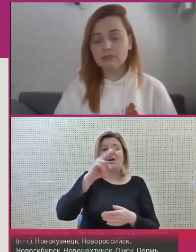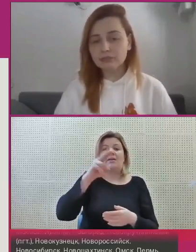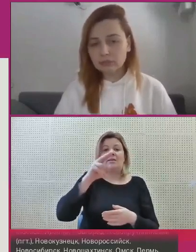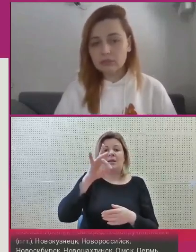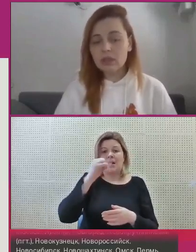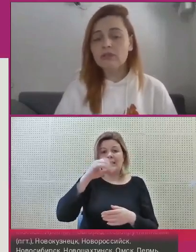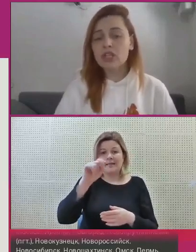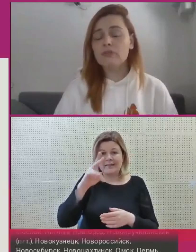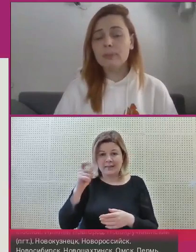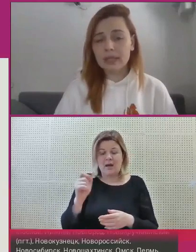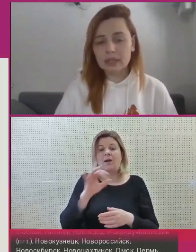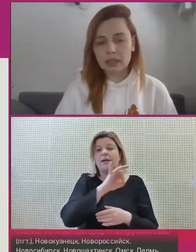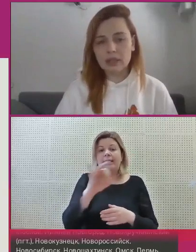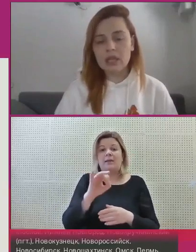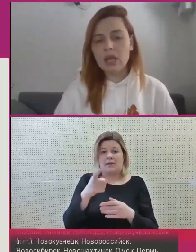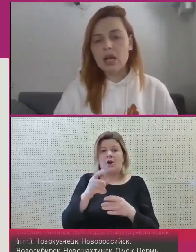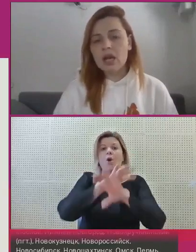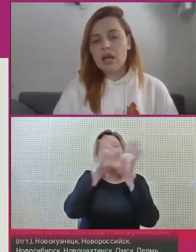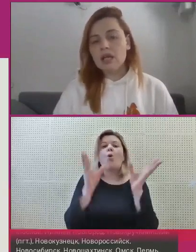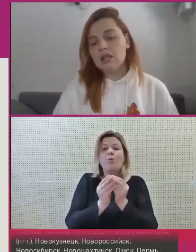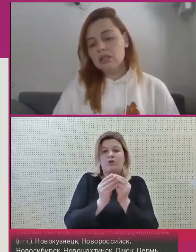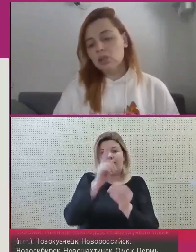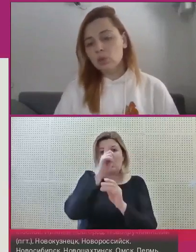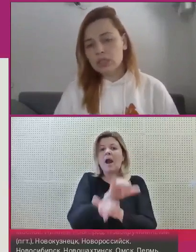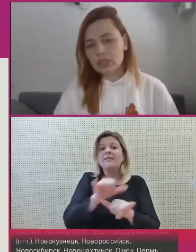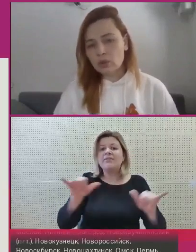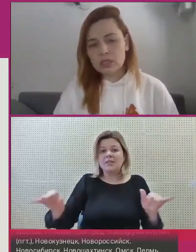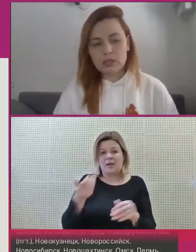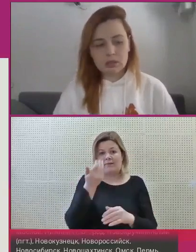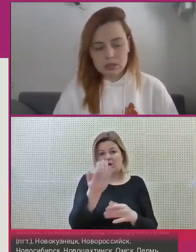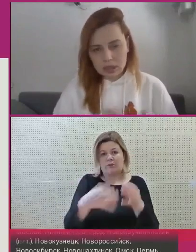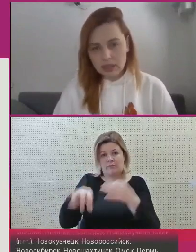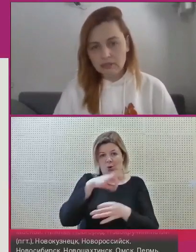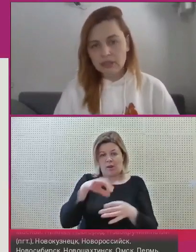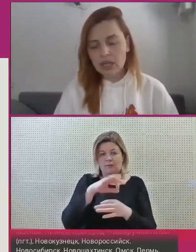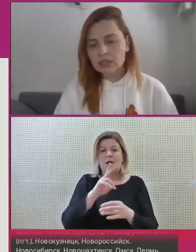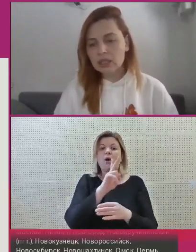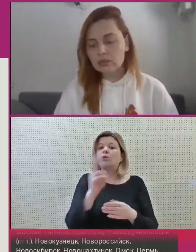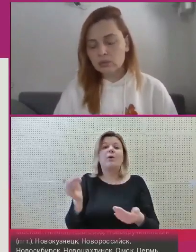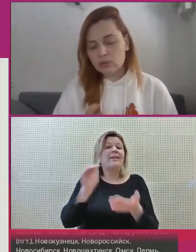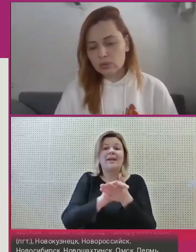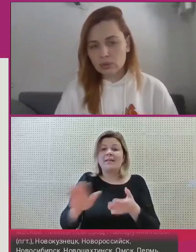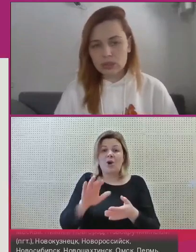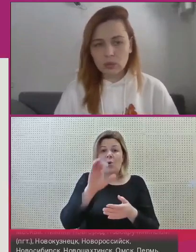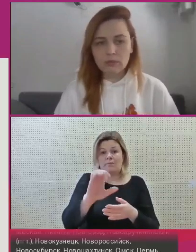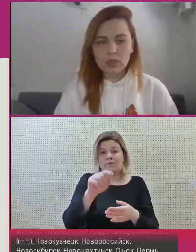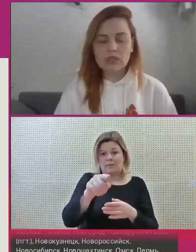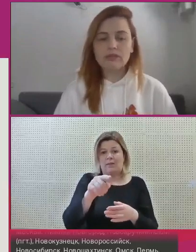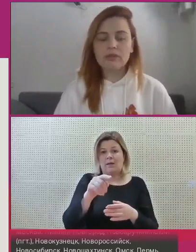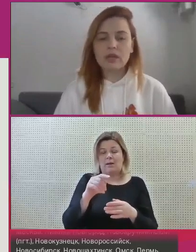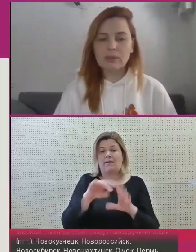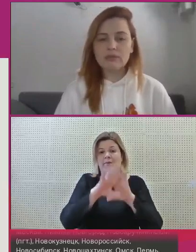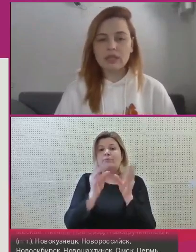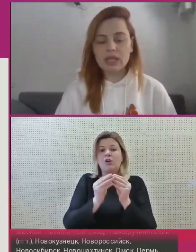развития вашего проекта. Кто не знаком со стратегией фандрайзинга, ну, то есть кто не знаком вообще